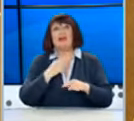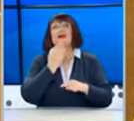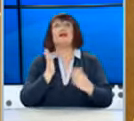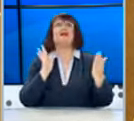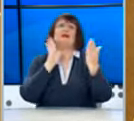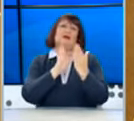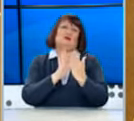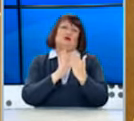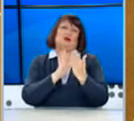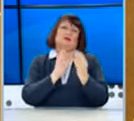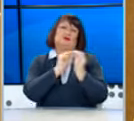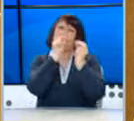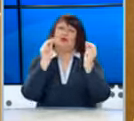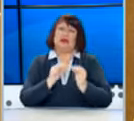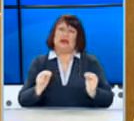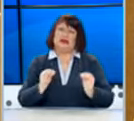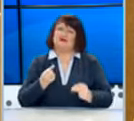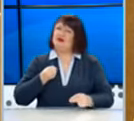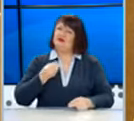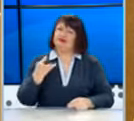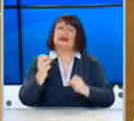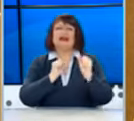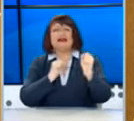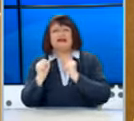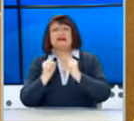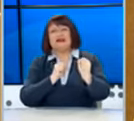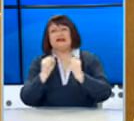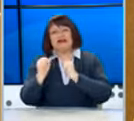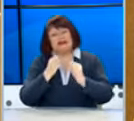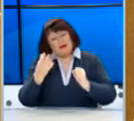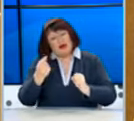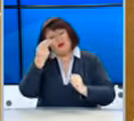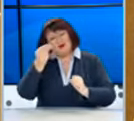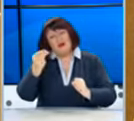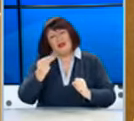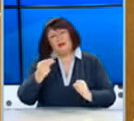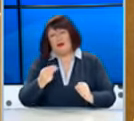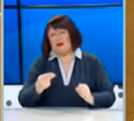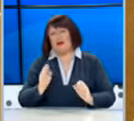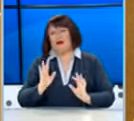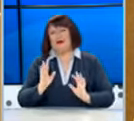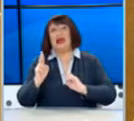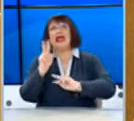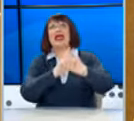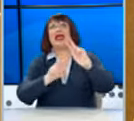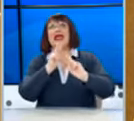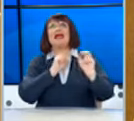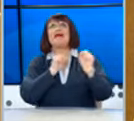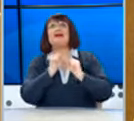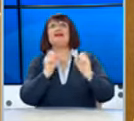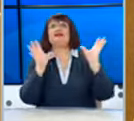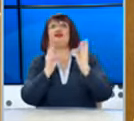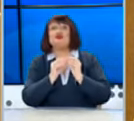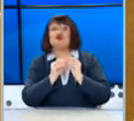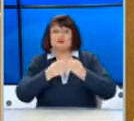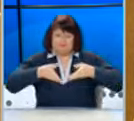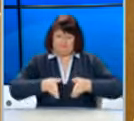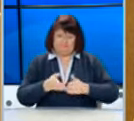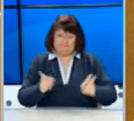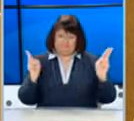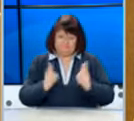τις συνέπειες των πολλαπλών κρίσεων που υπάρχουν. Η κλιματική κρίση, η δημογραφική